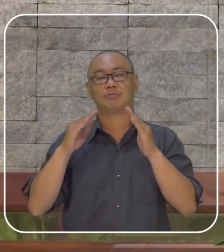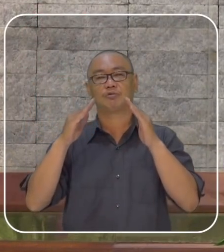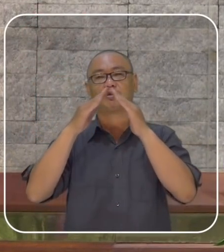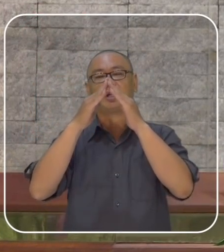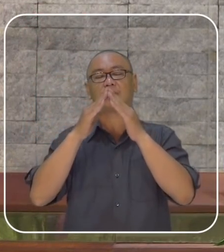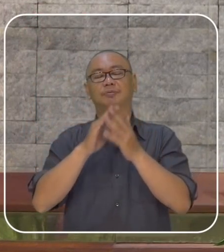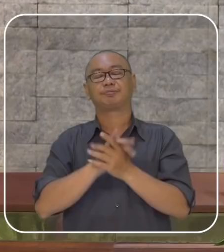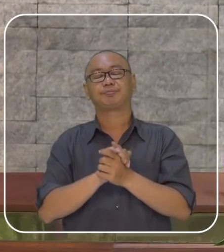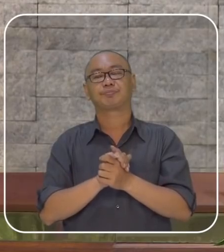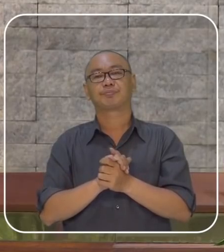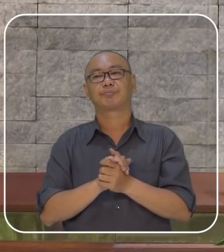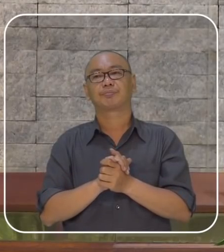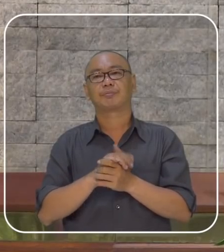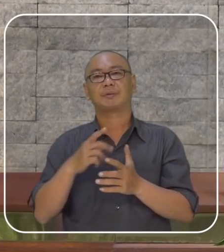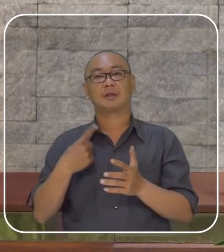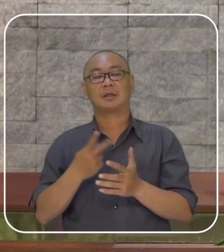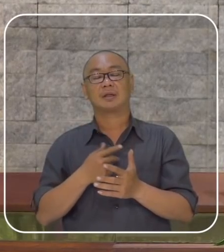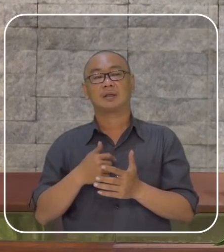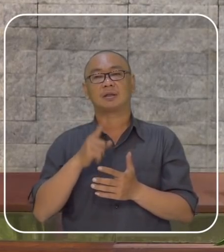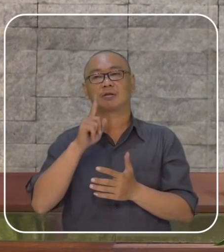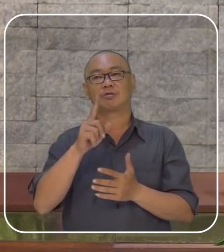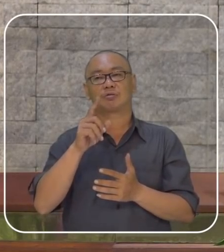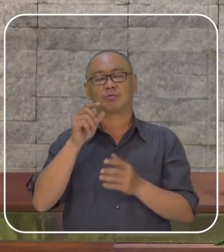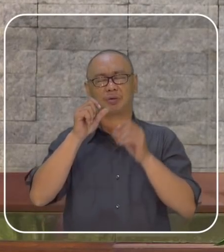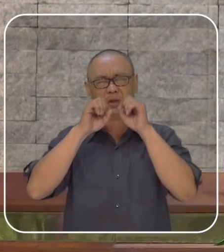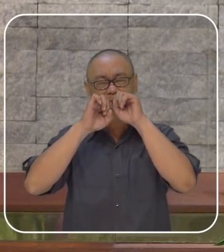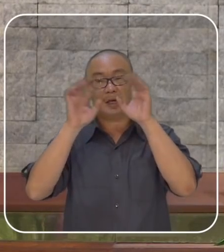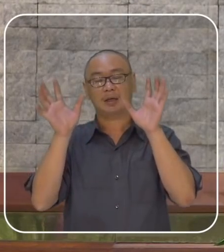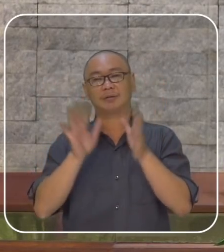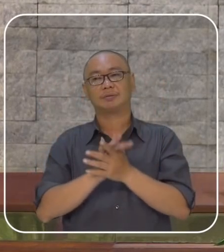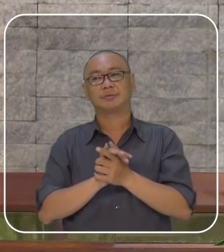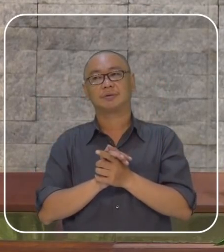itulah maka kita menemukan satu pencerahan.